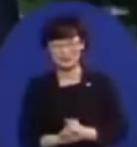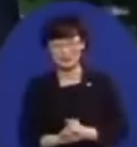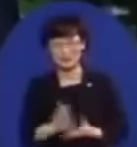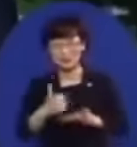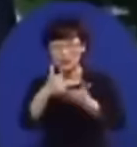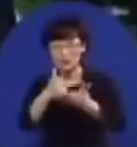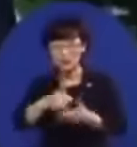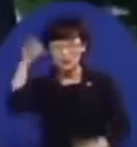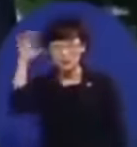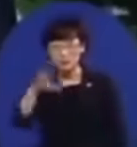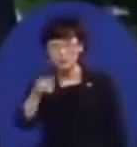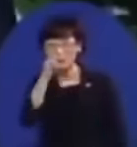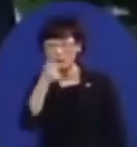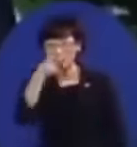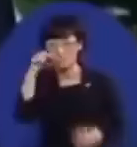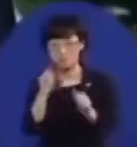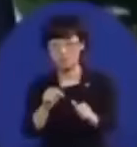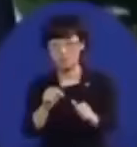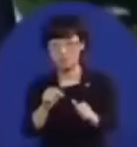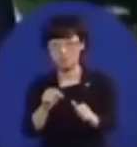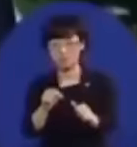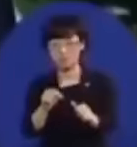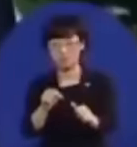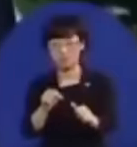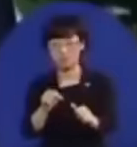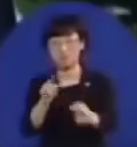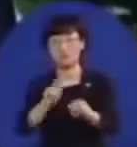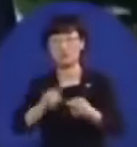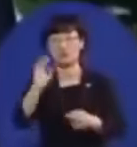주님이 빛이 있으라고 말씀하셨습니다.